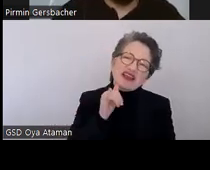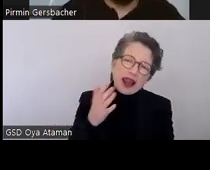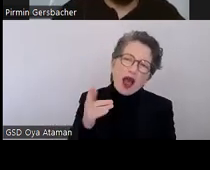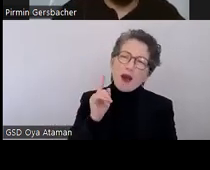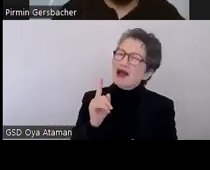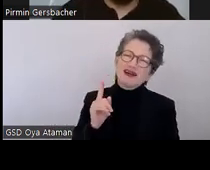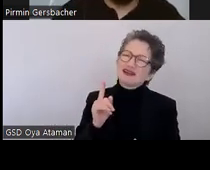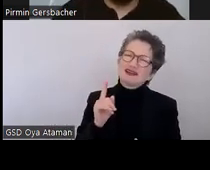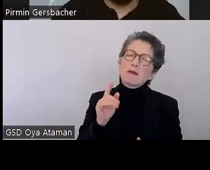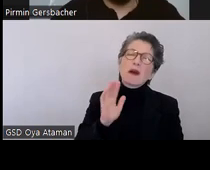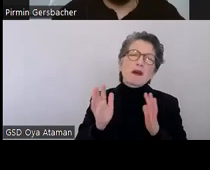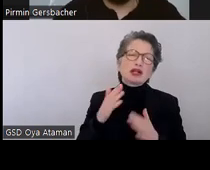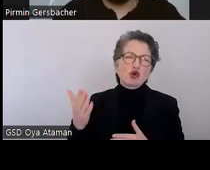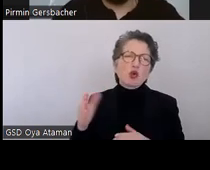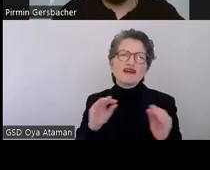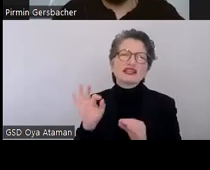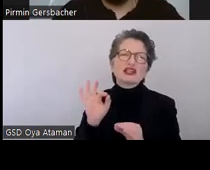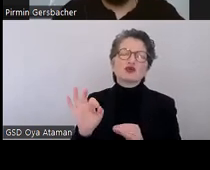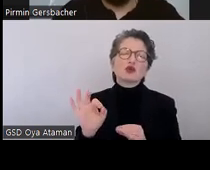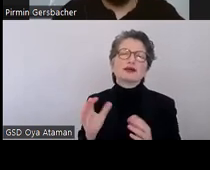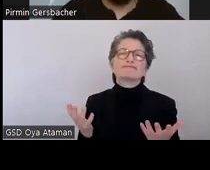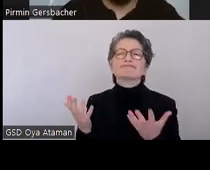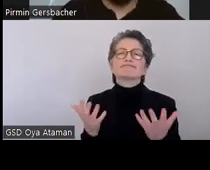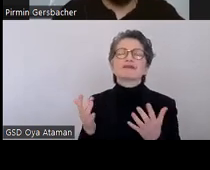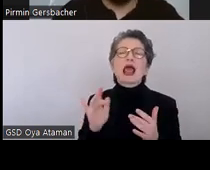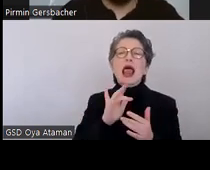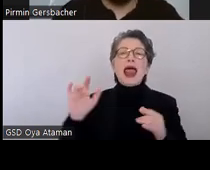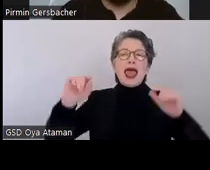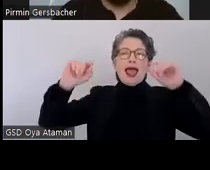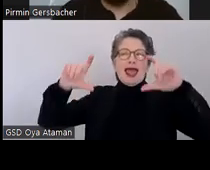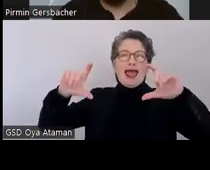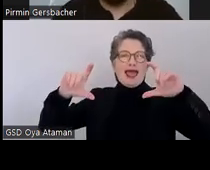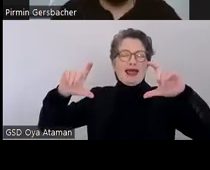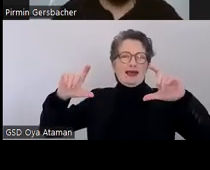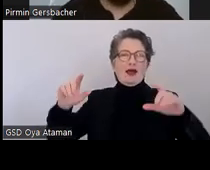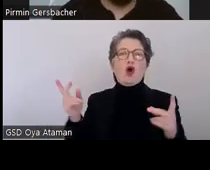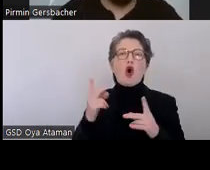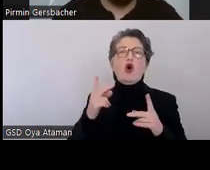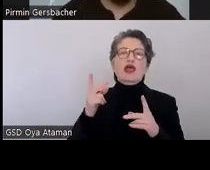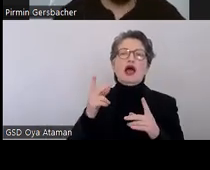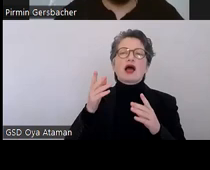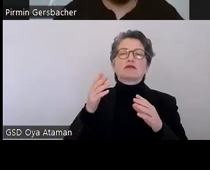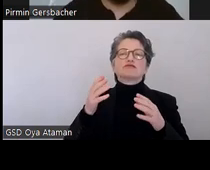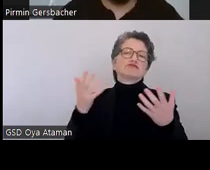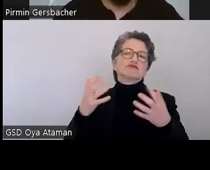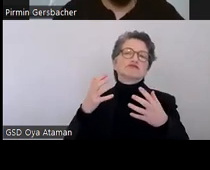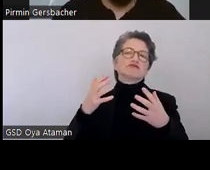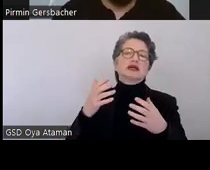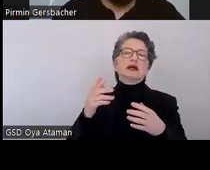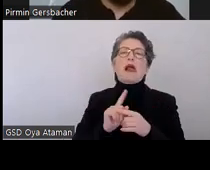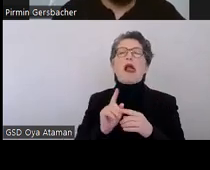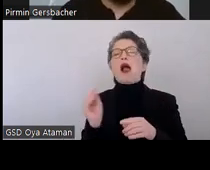manchmal wird es auch verwendet, um zu erzwingen, dass irgendwelche Leerzeichen da sind oder irgendwelche Spalten oder hinzufaken. Und